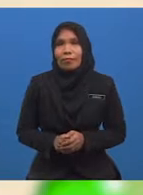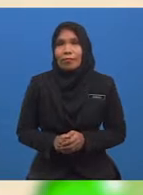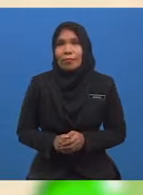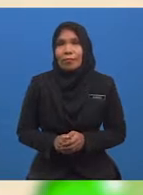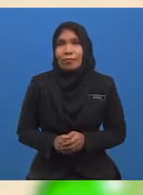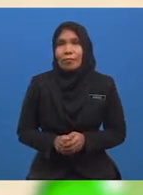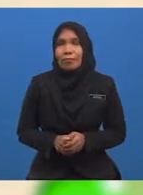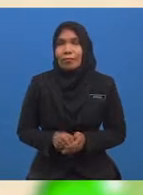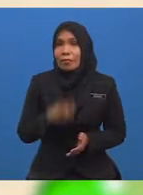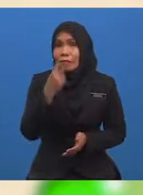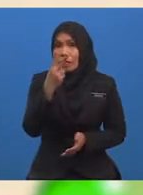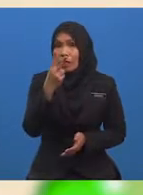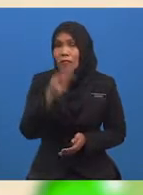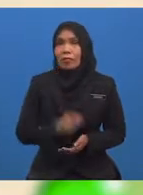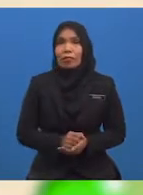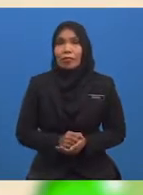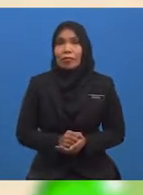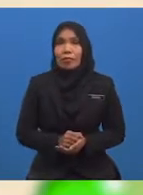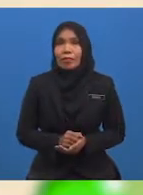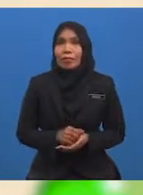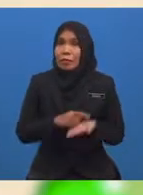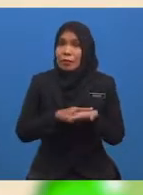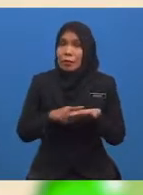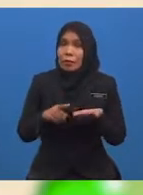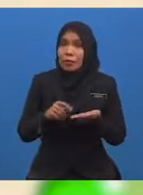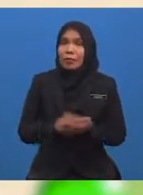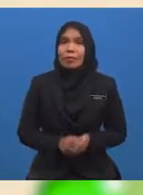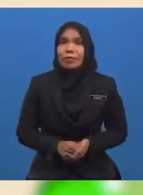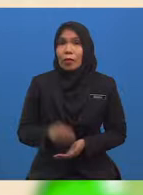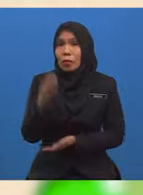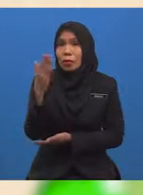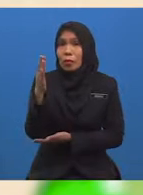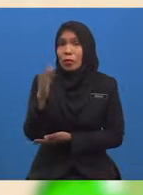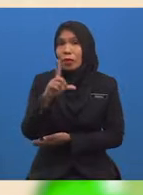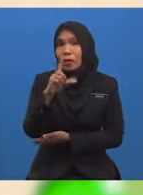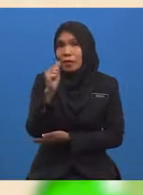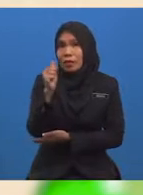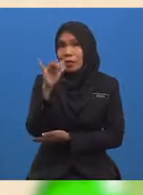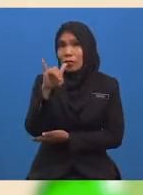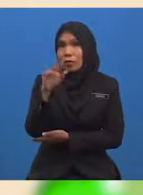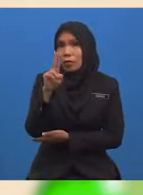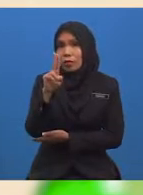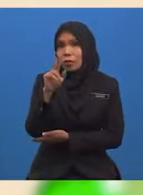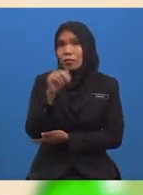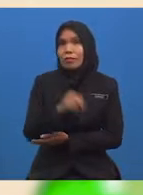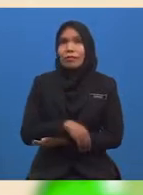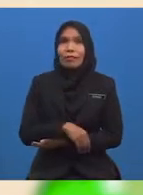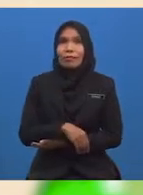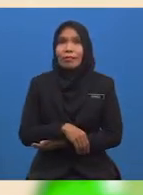Pemerhatian selepas seminggu menunjukkan tumbuhan tersebut juga layu. Kemudian pasu